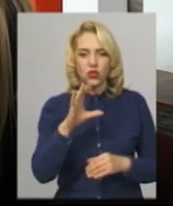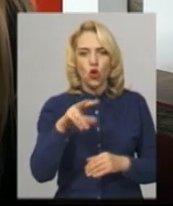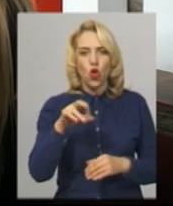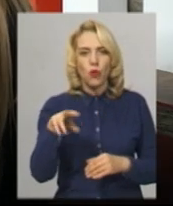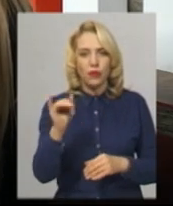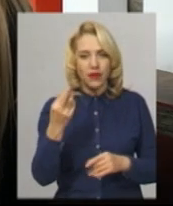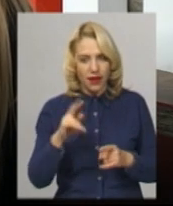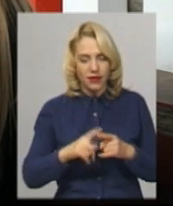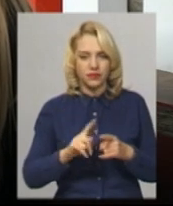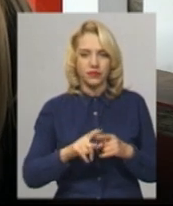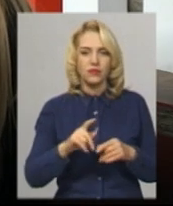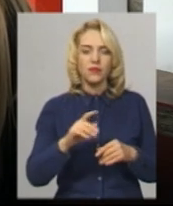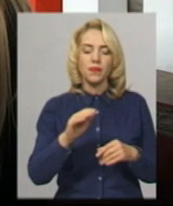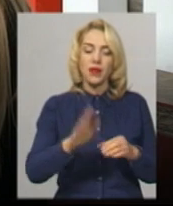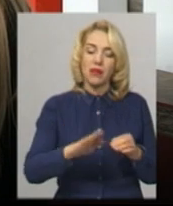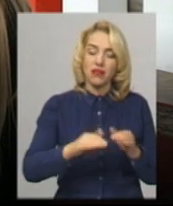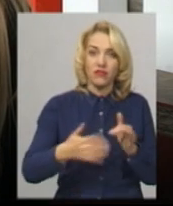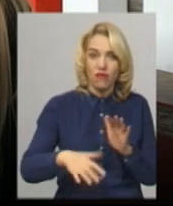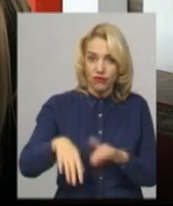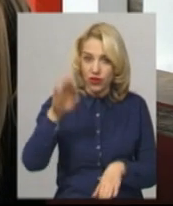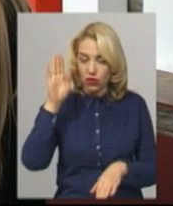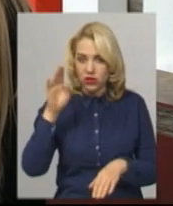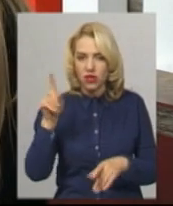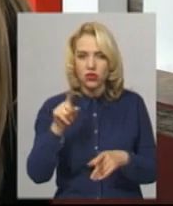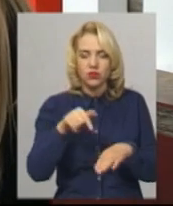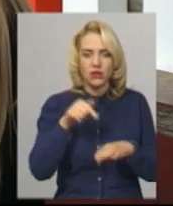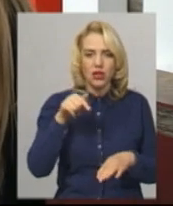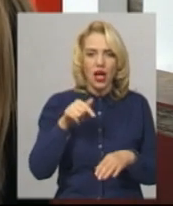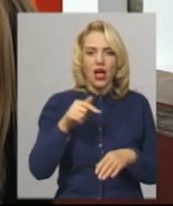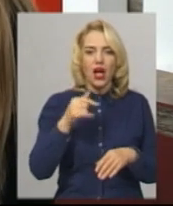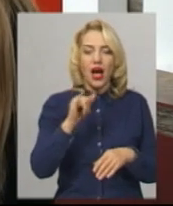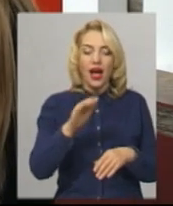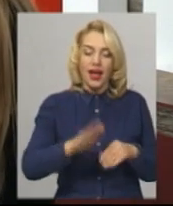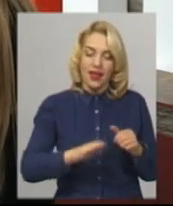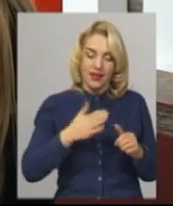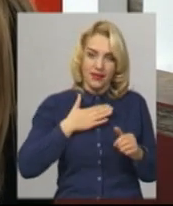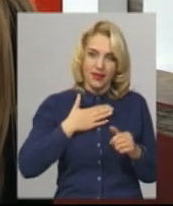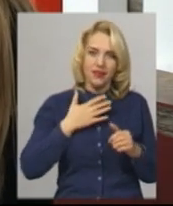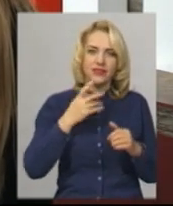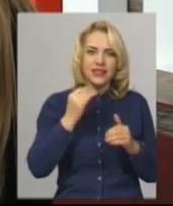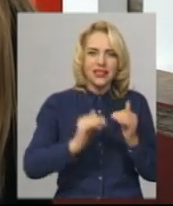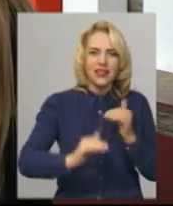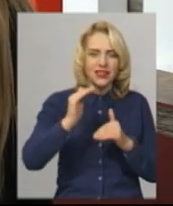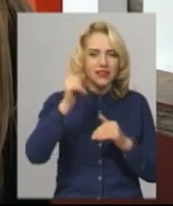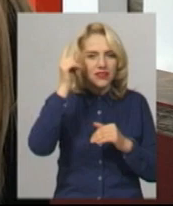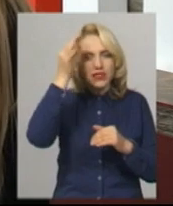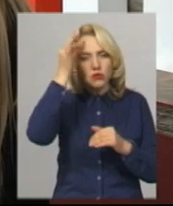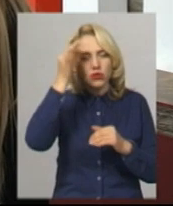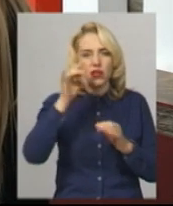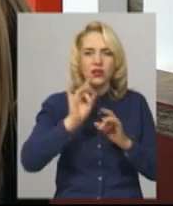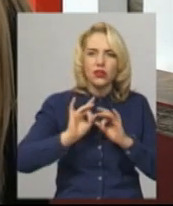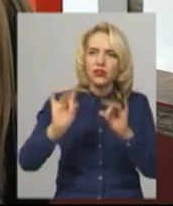і їй щось причувається, і ця маленька Даруся щось їй говорить. І маленька Даруся